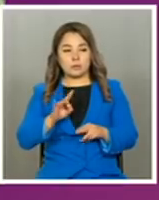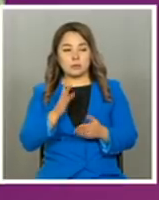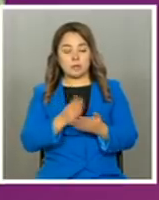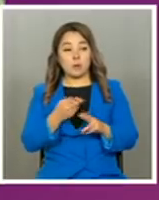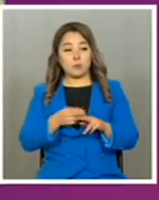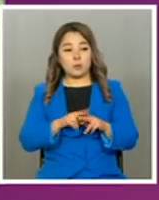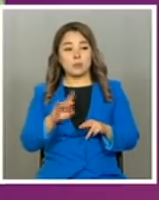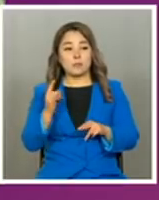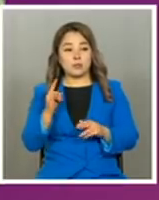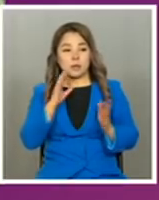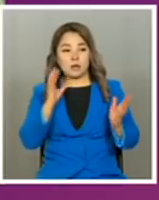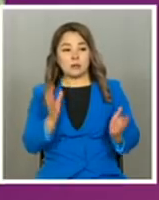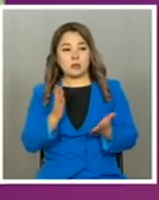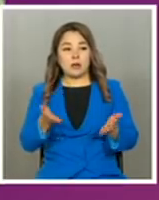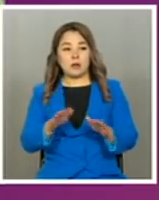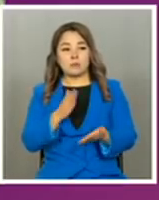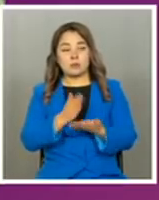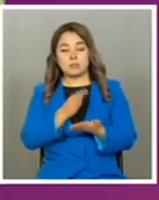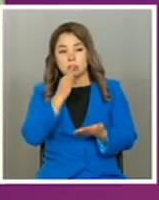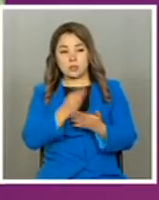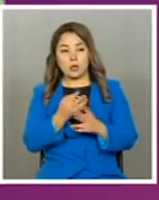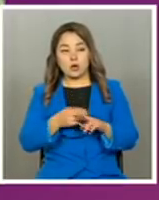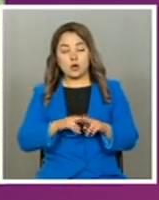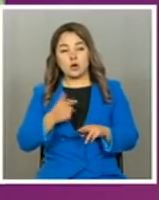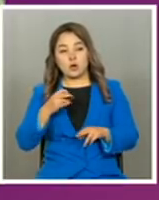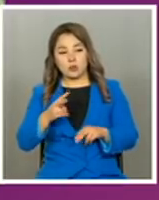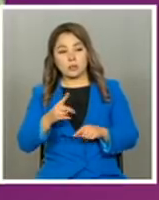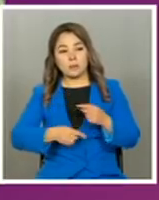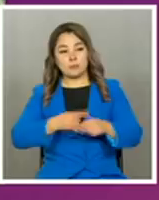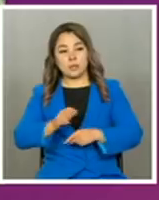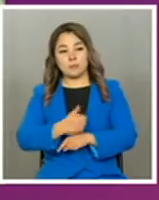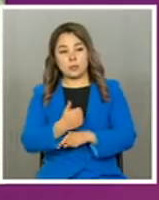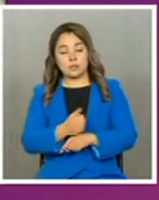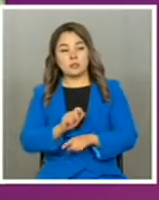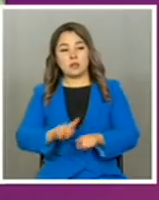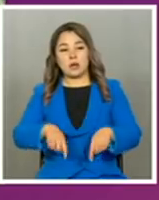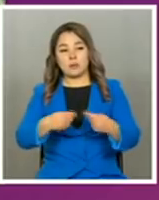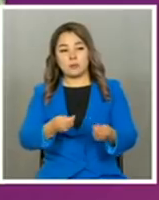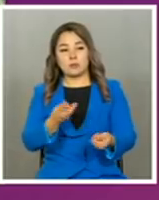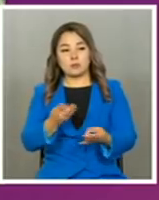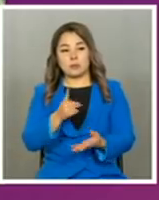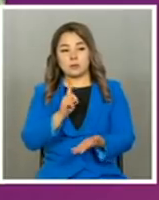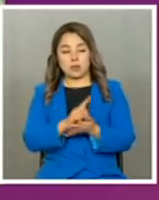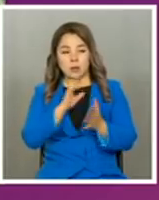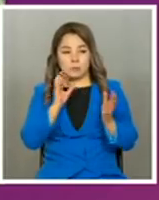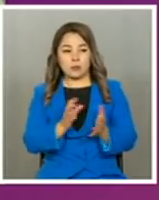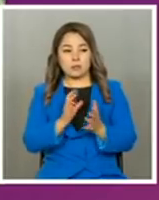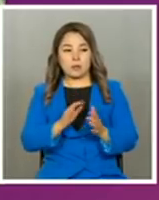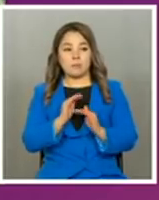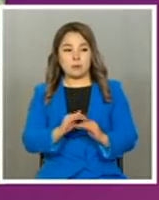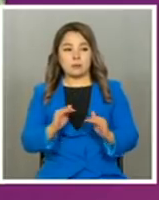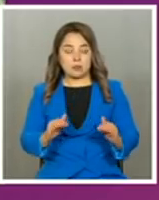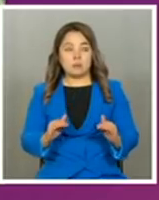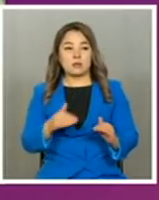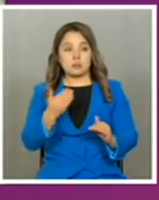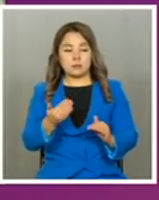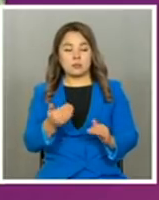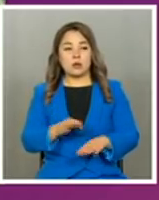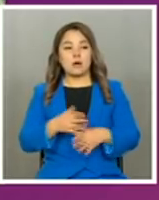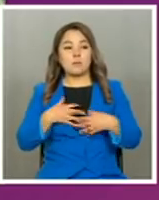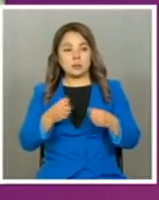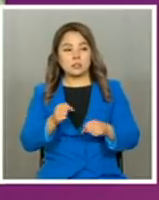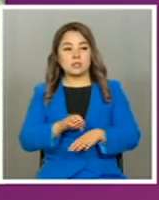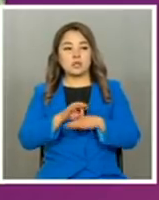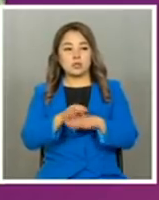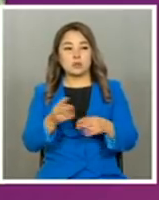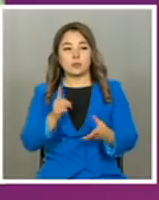баланы аман сақтап қал. Ұғымдардың билеушісіне апарып тапсыр. Байқа, баланы аман есен жеткізетін бол.